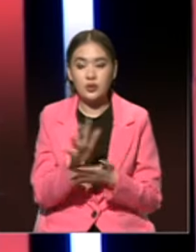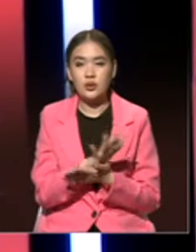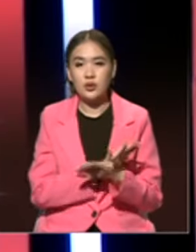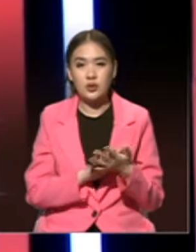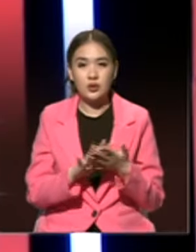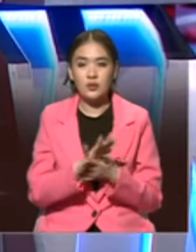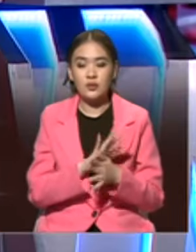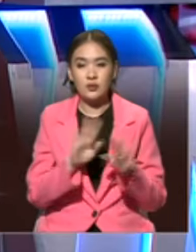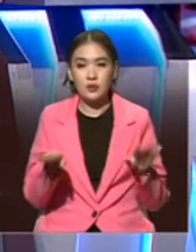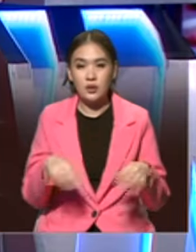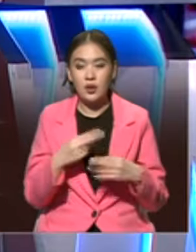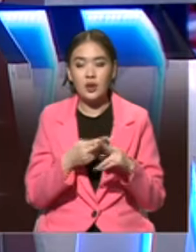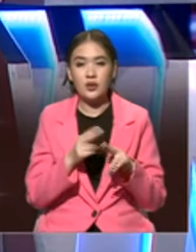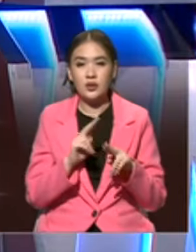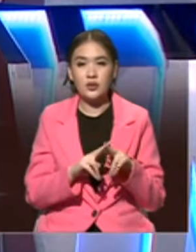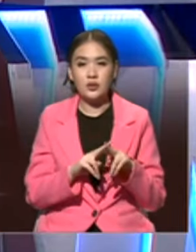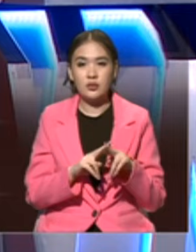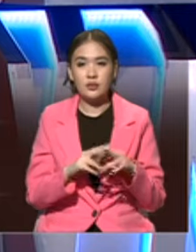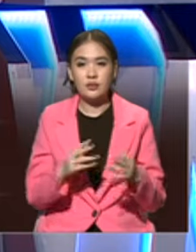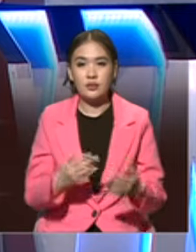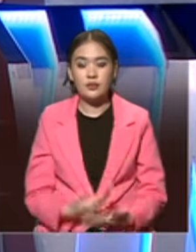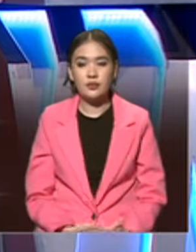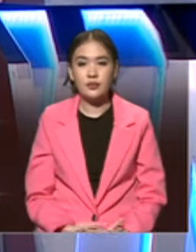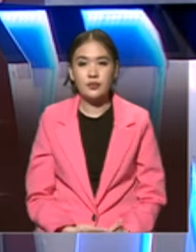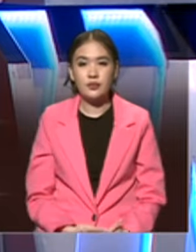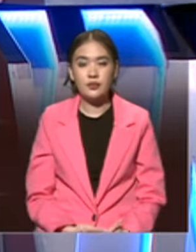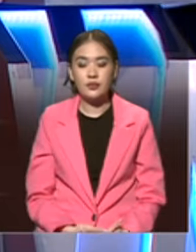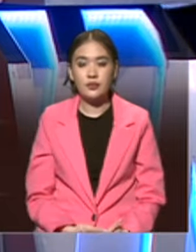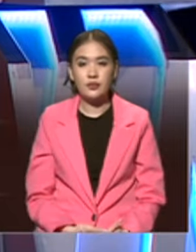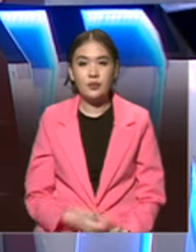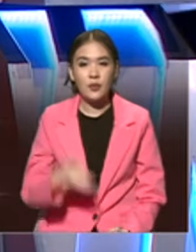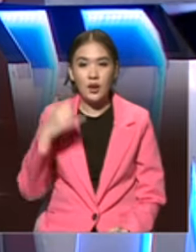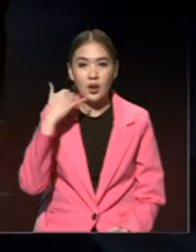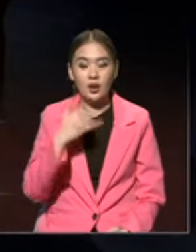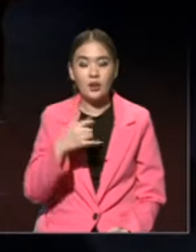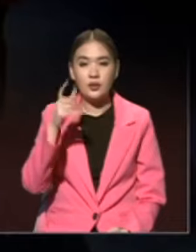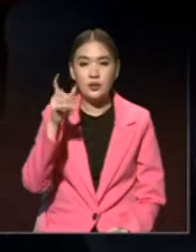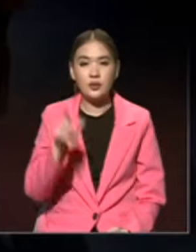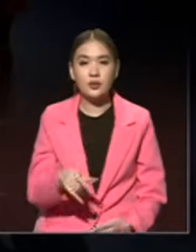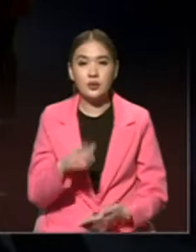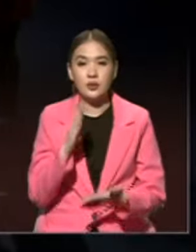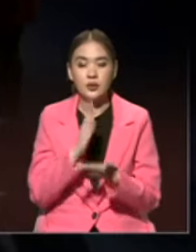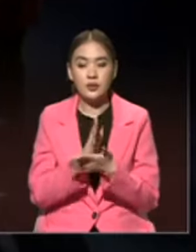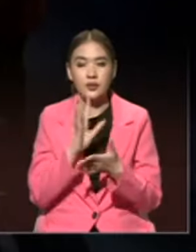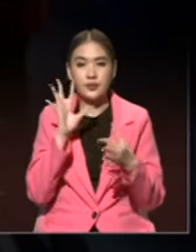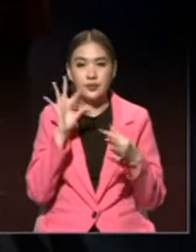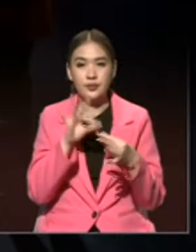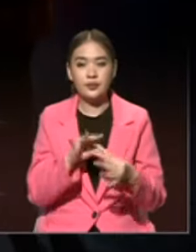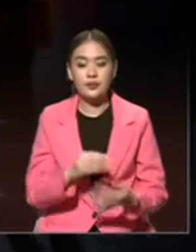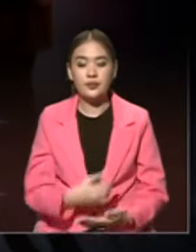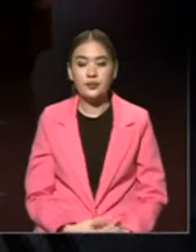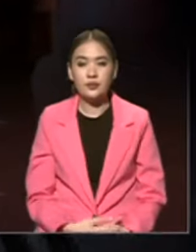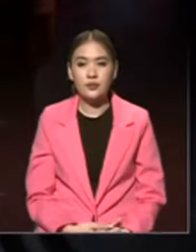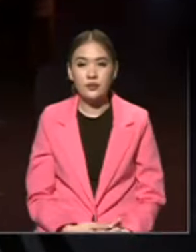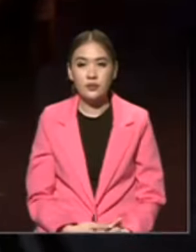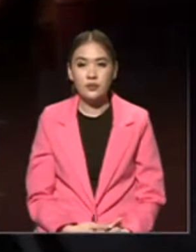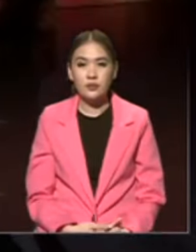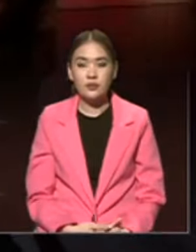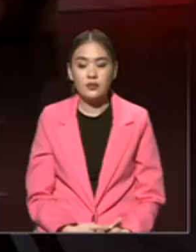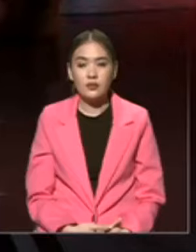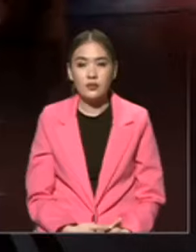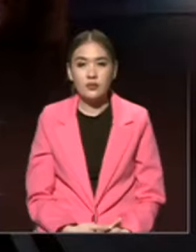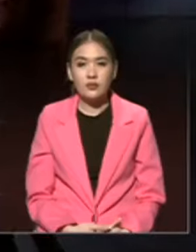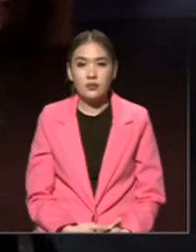қағазда жоқ, қараусыз. Хабарласқан көрерменіміз бар екен, байланысқа қоссақ, тыңдап тұрмыз.